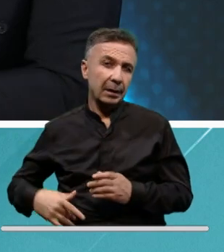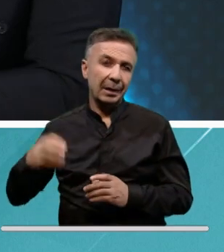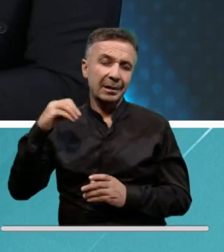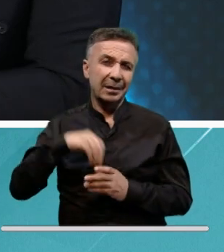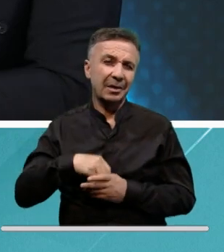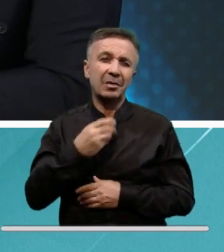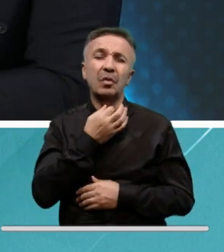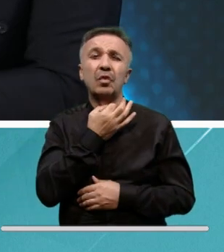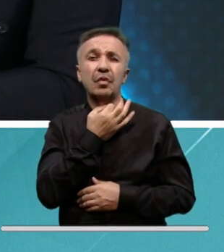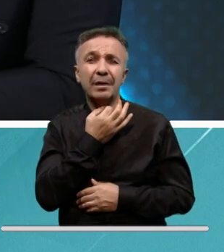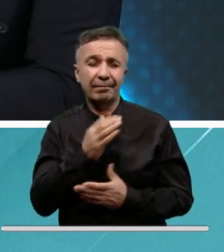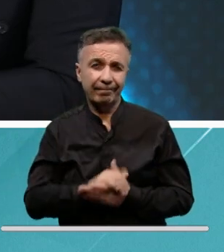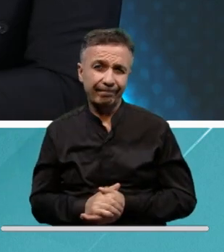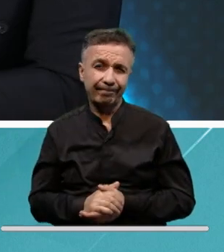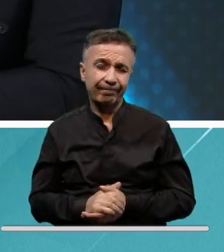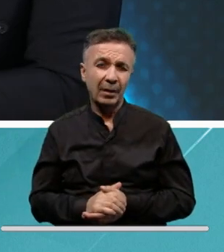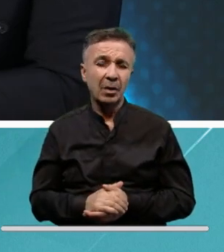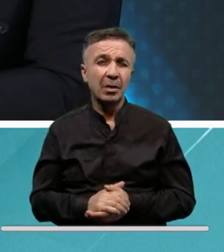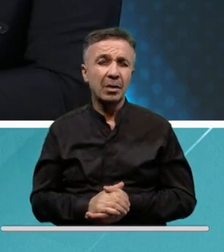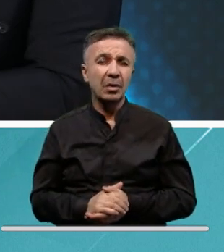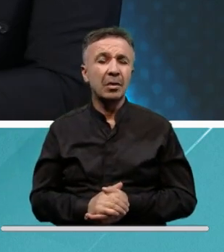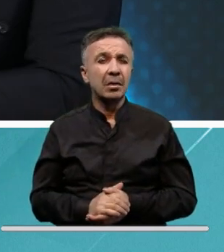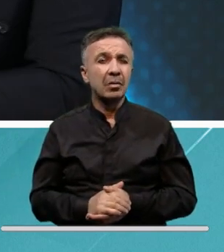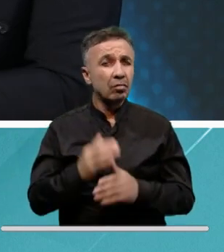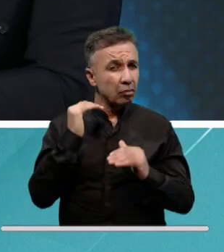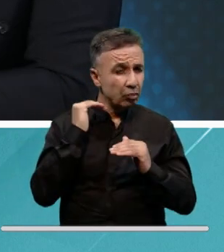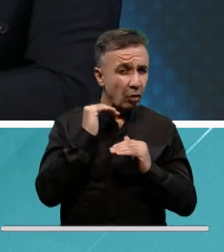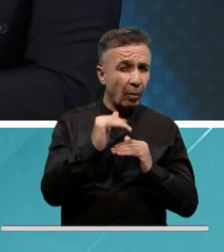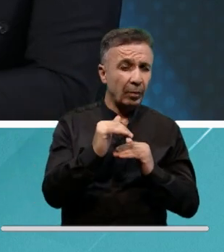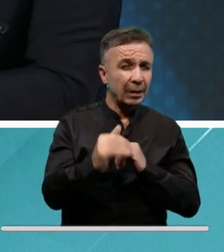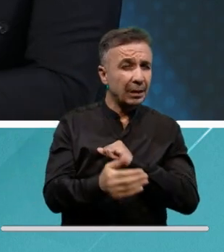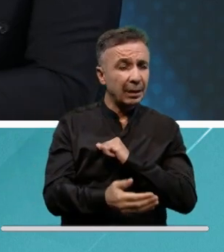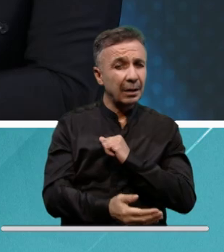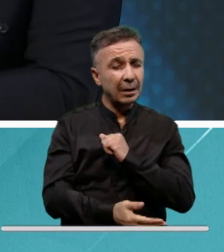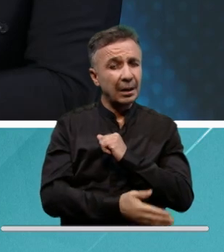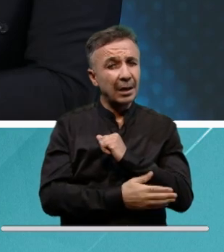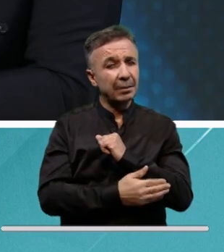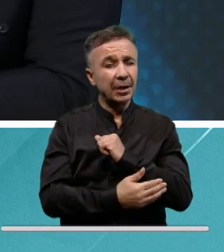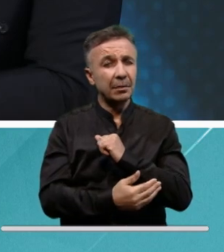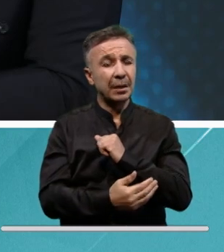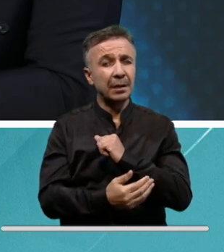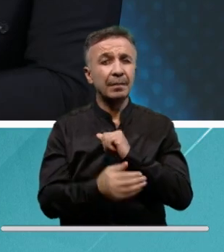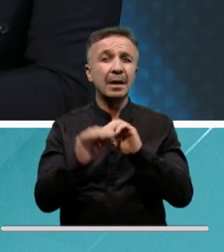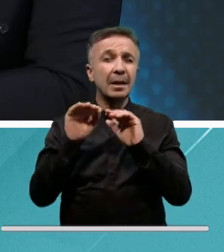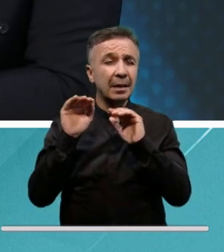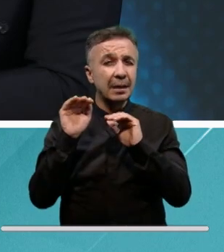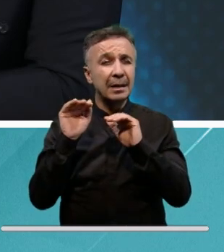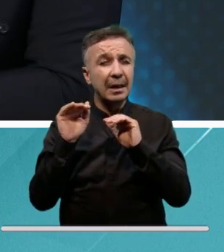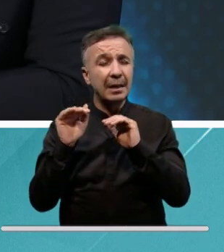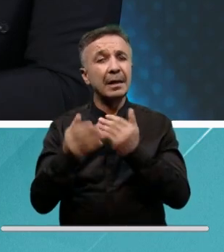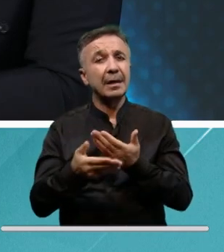olur yani toplumdaki dayanışmayı Efendim Eee birlikte